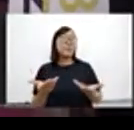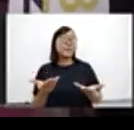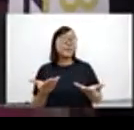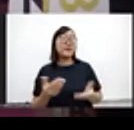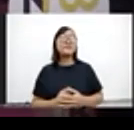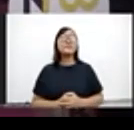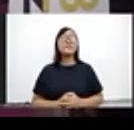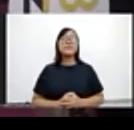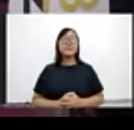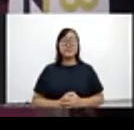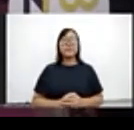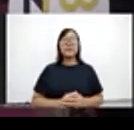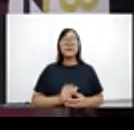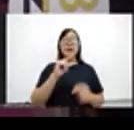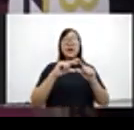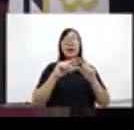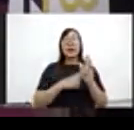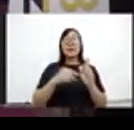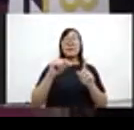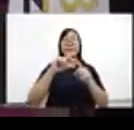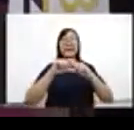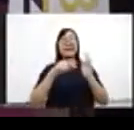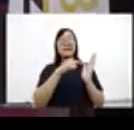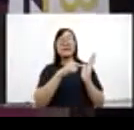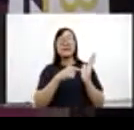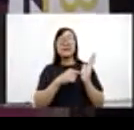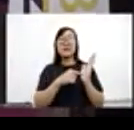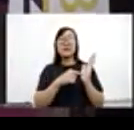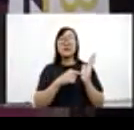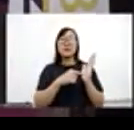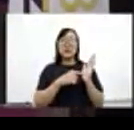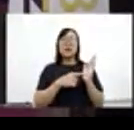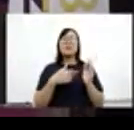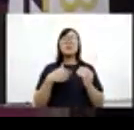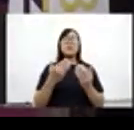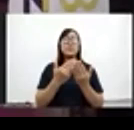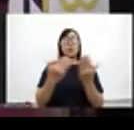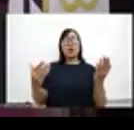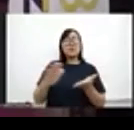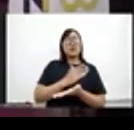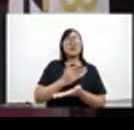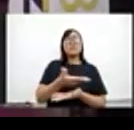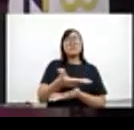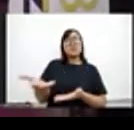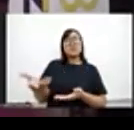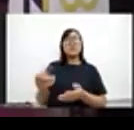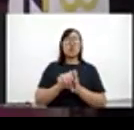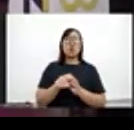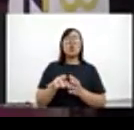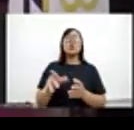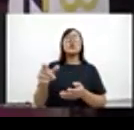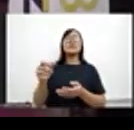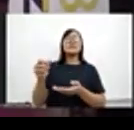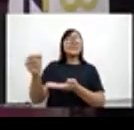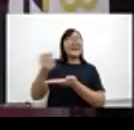HP ini membuka peluang untuk tadi seperti pendanaan kemudian membuka peluang juga untuk kemitraan